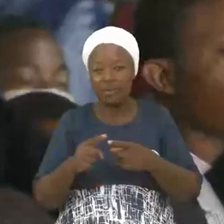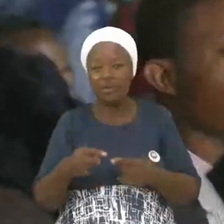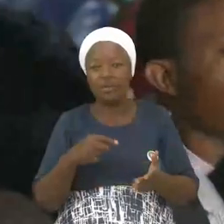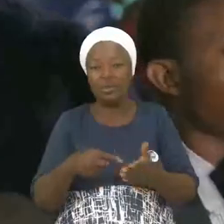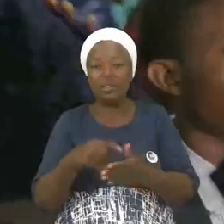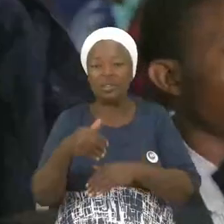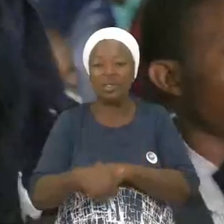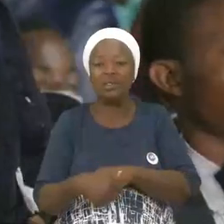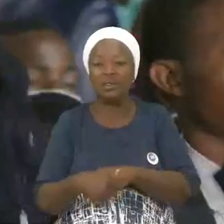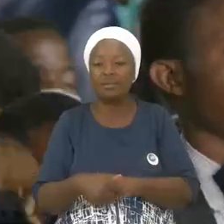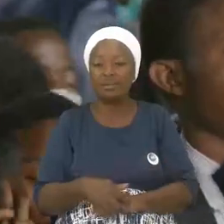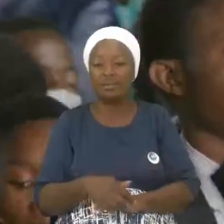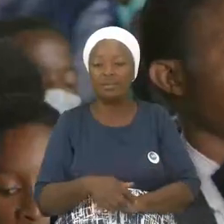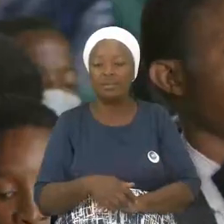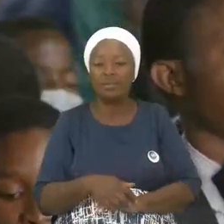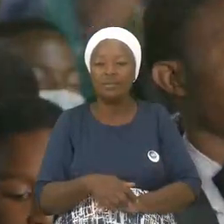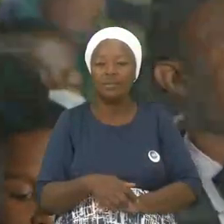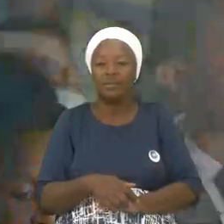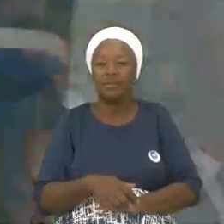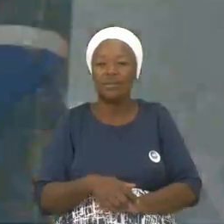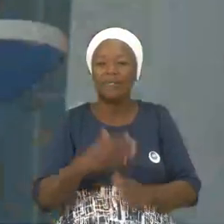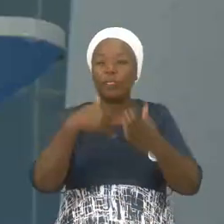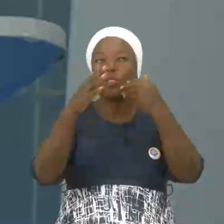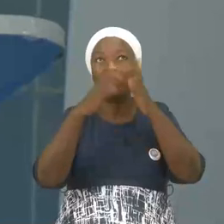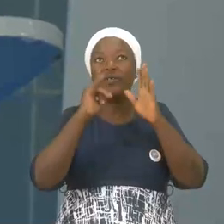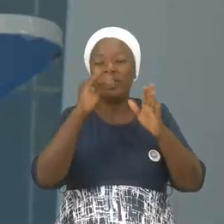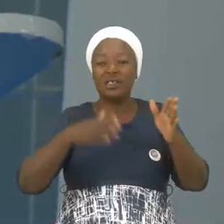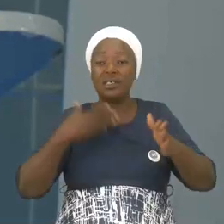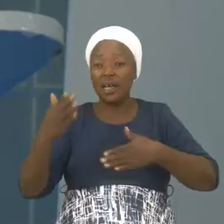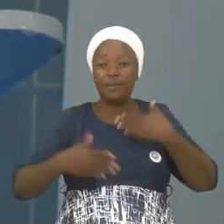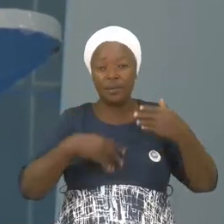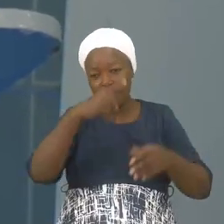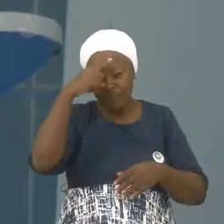Félicitations. Quelque chose de bon t'est arrivé ce soir.